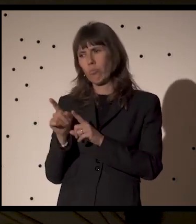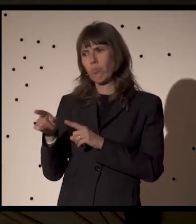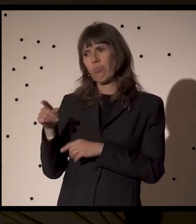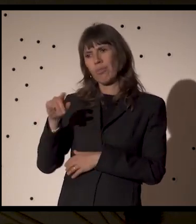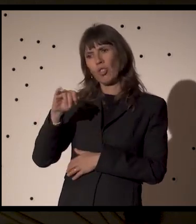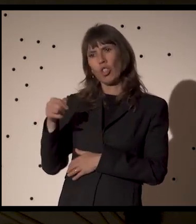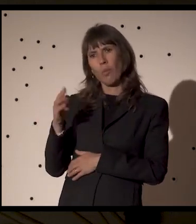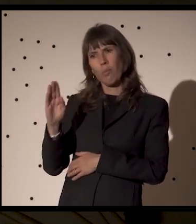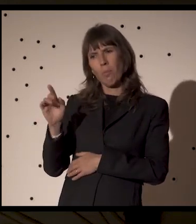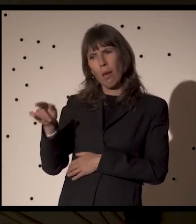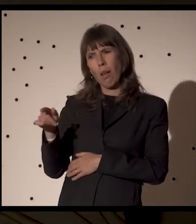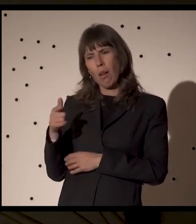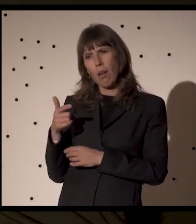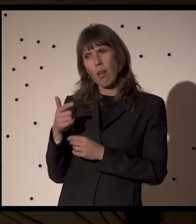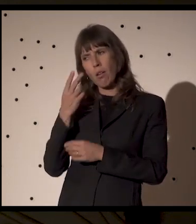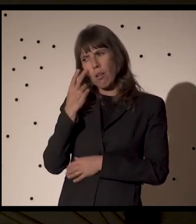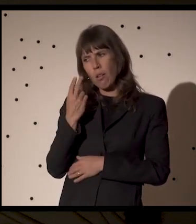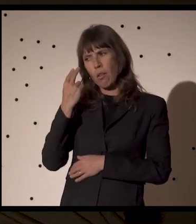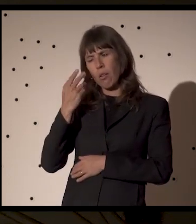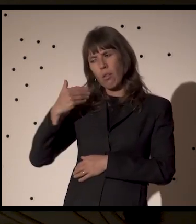tappe della propria creazione artistica